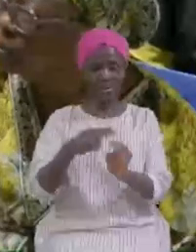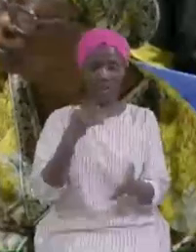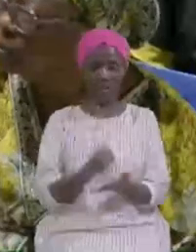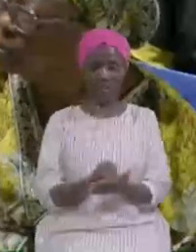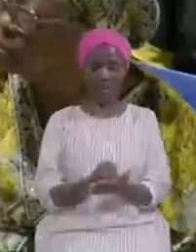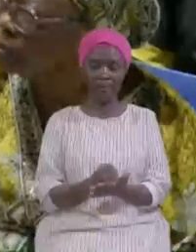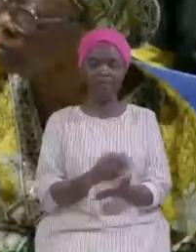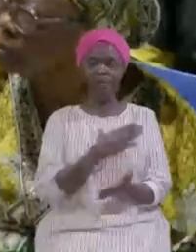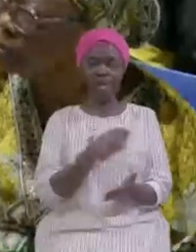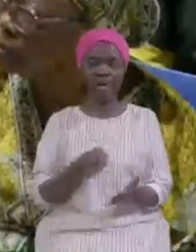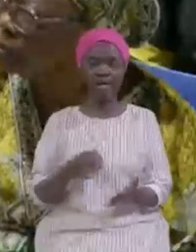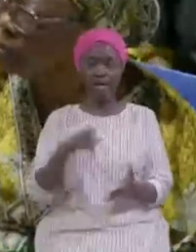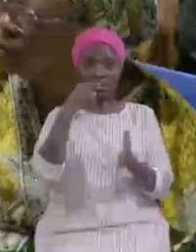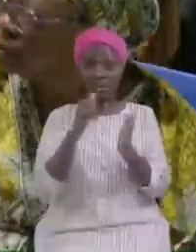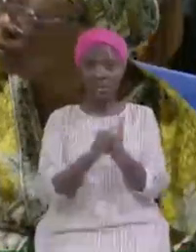Assis,